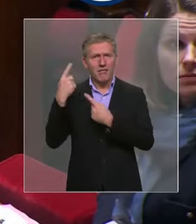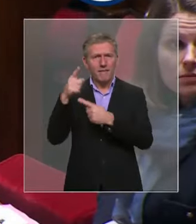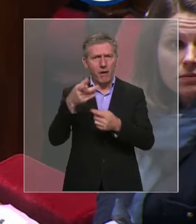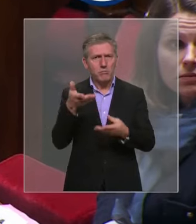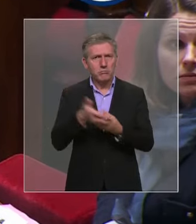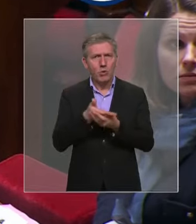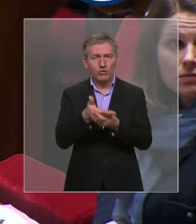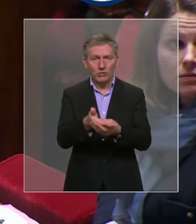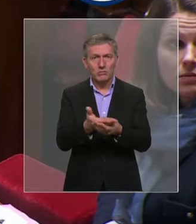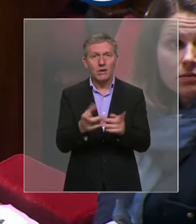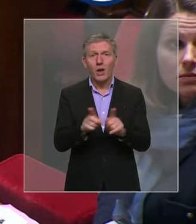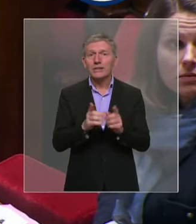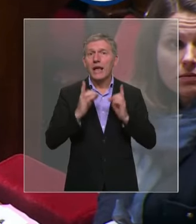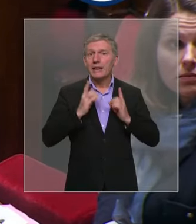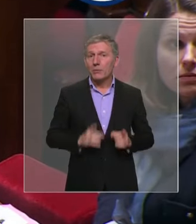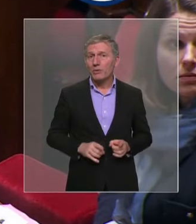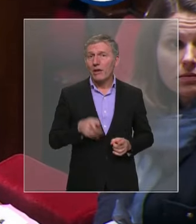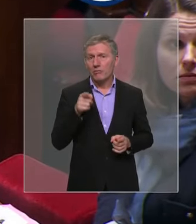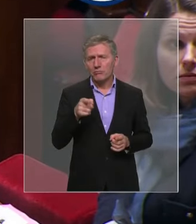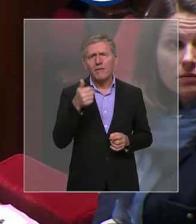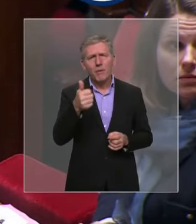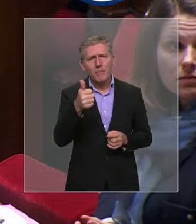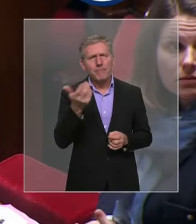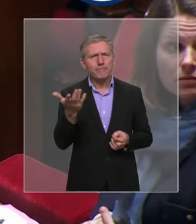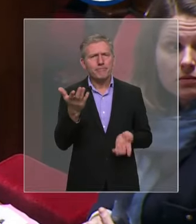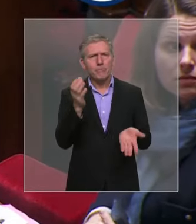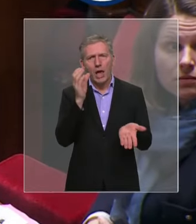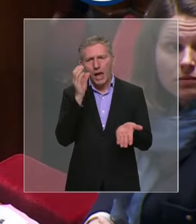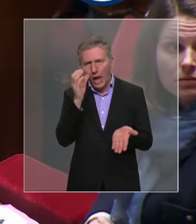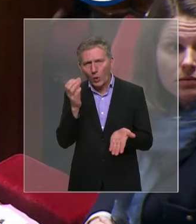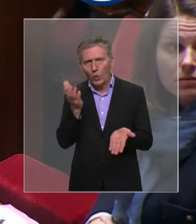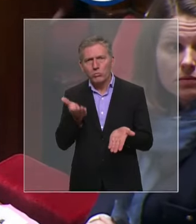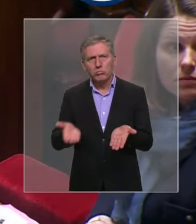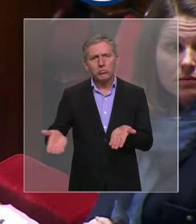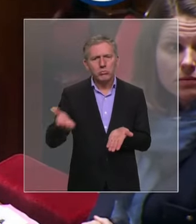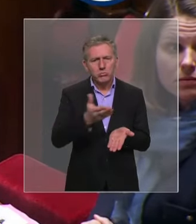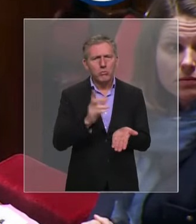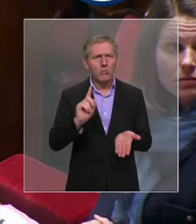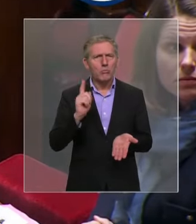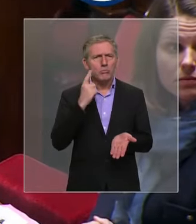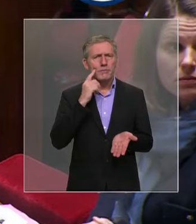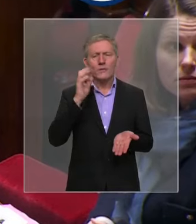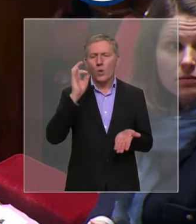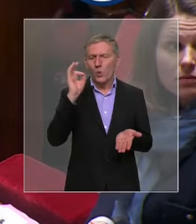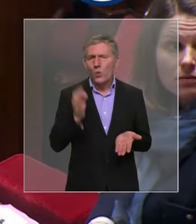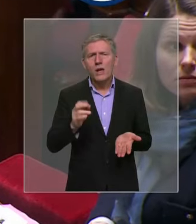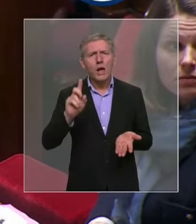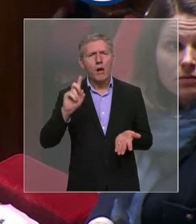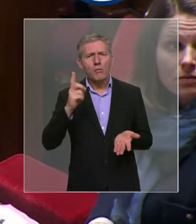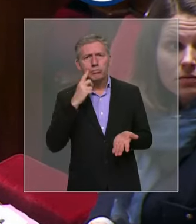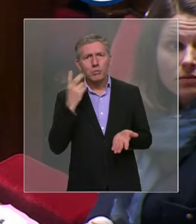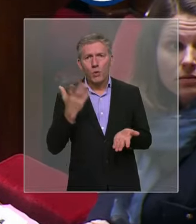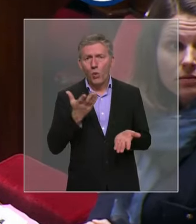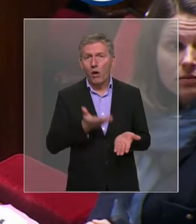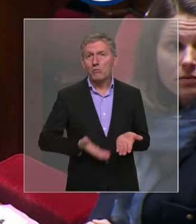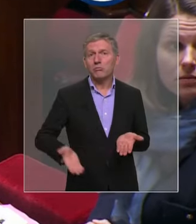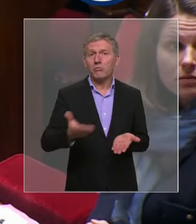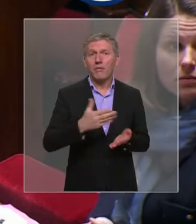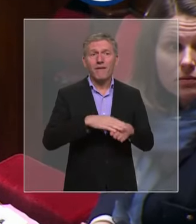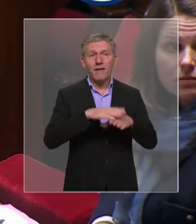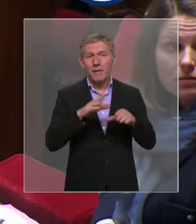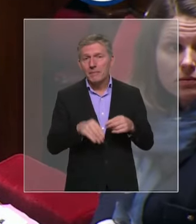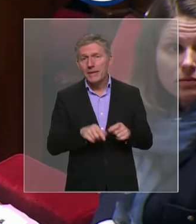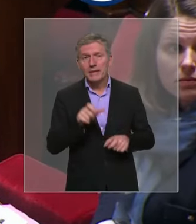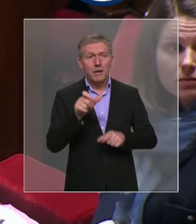député Falorni, nous avons écouté et nous avons entendu. Entendu ces familles, entendu